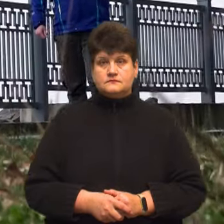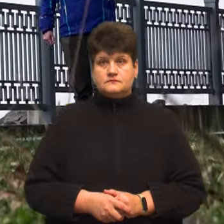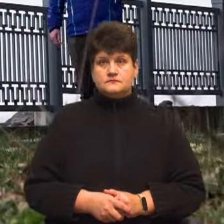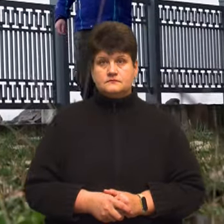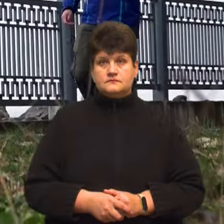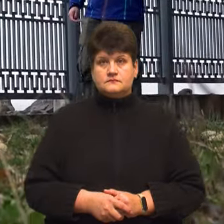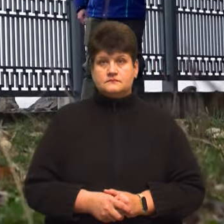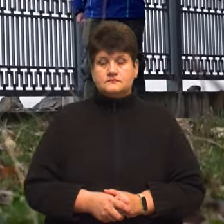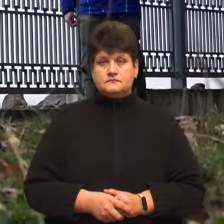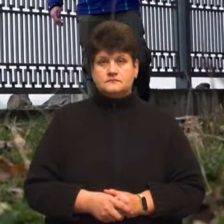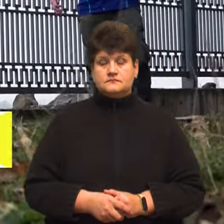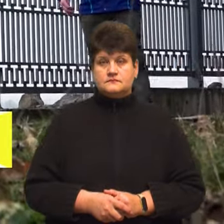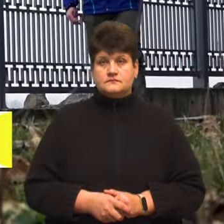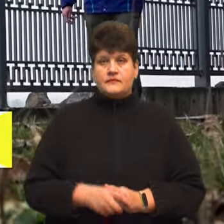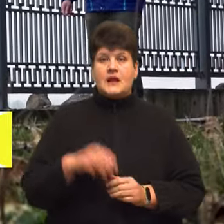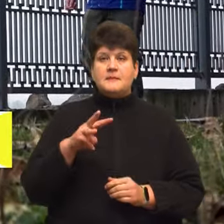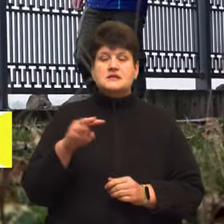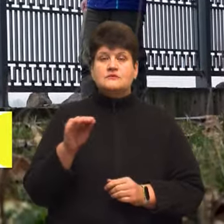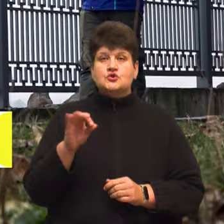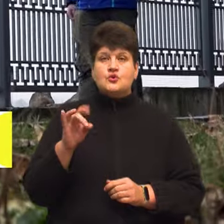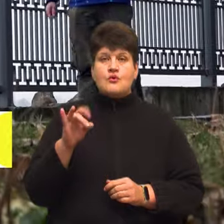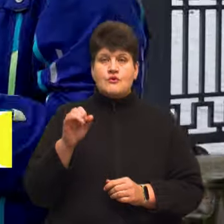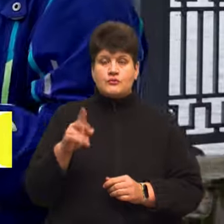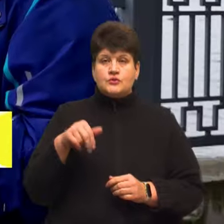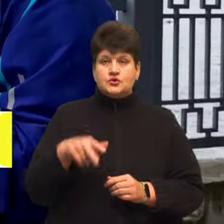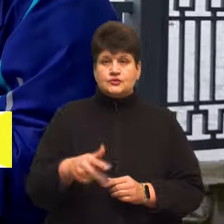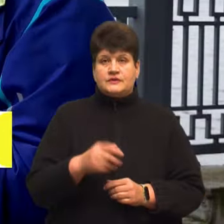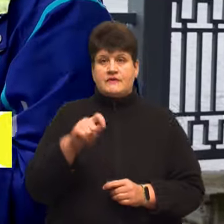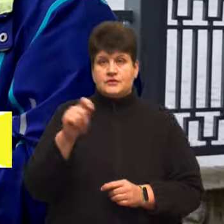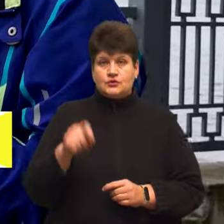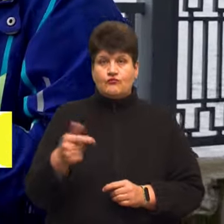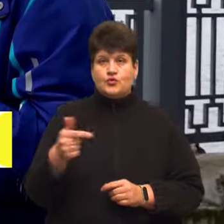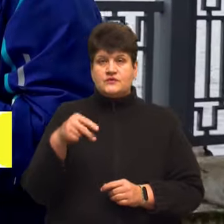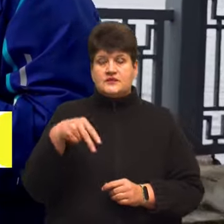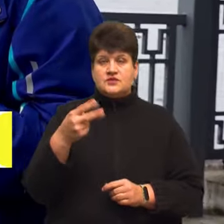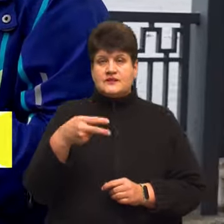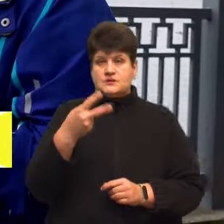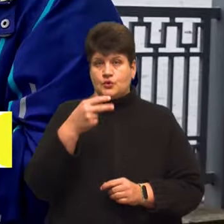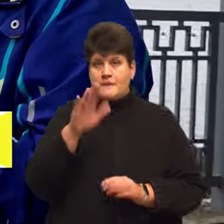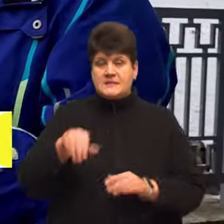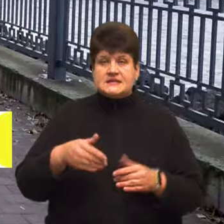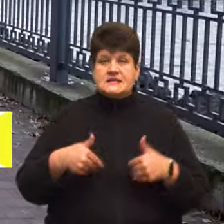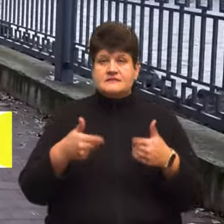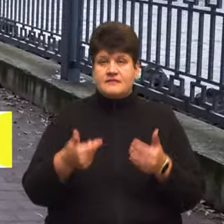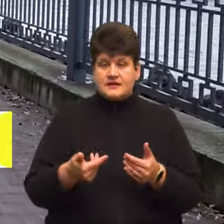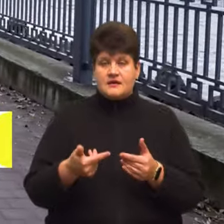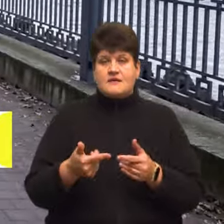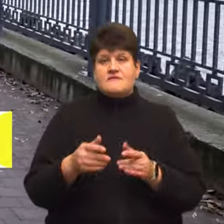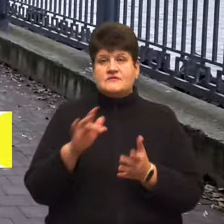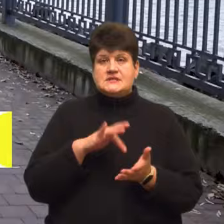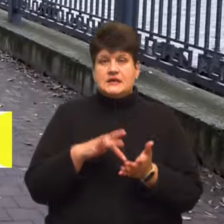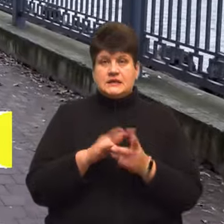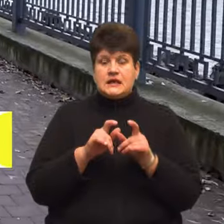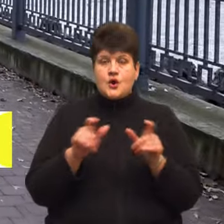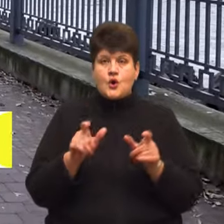Тернопіль Максим жоров добровольцем пішов на війну в грудні 2022 року після звернення до центру комплектування отримав направлення